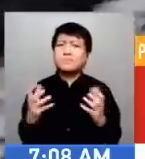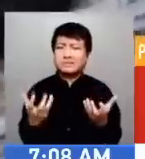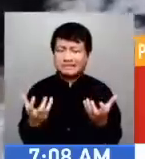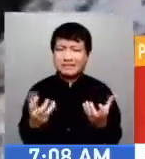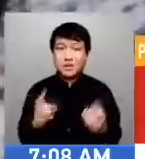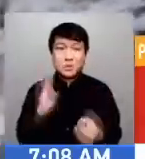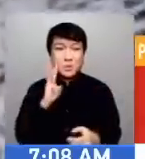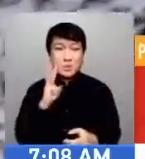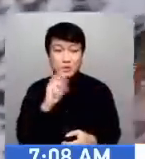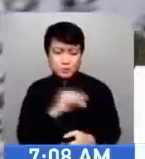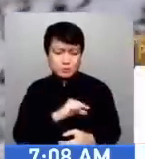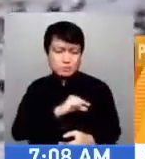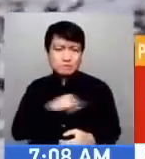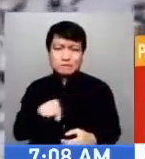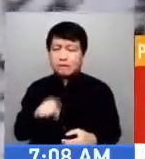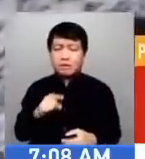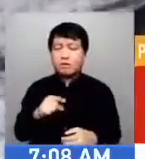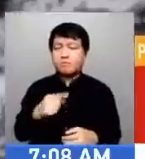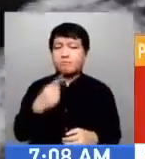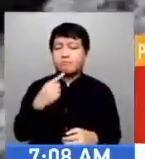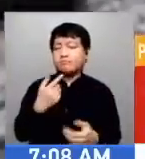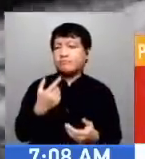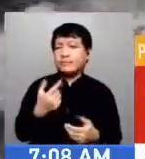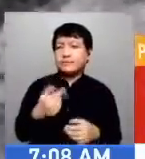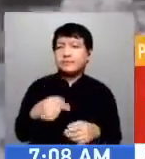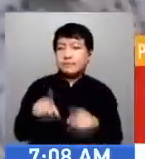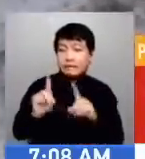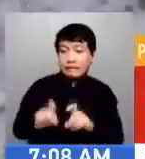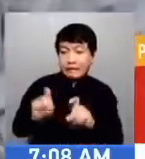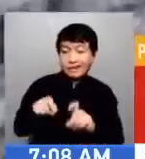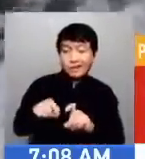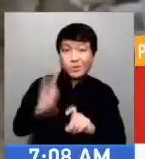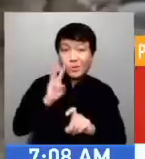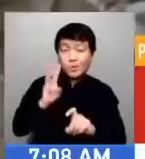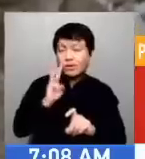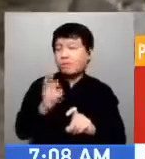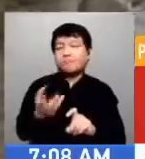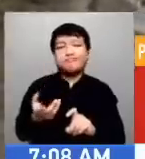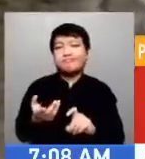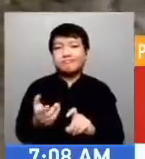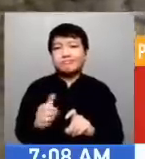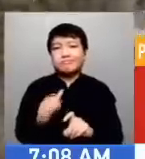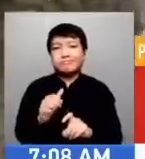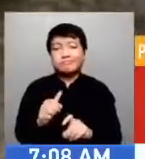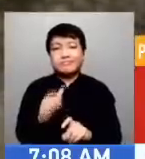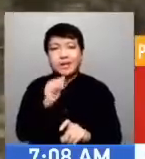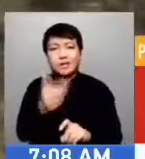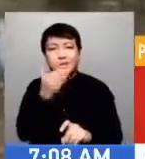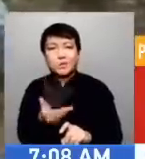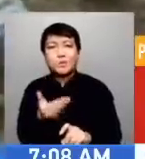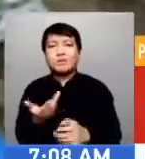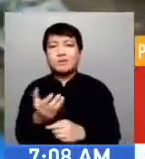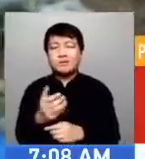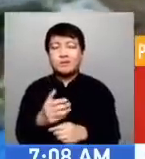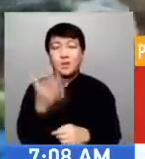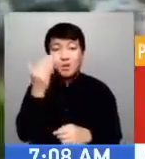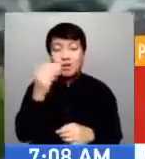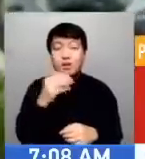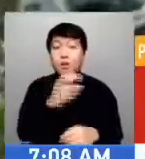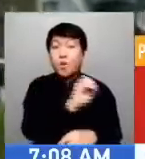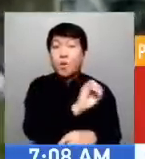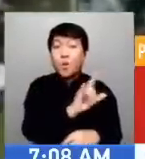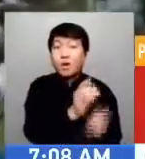So, kasi napunta sa amin lahat ng halos ng oil. And kasi yung barko